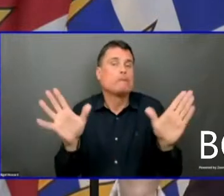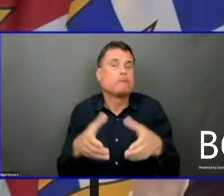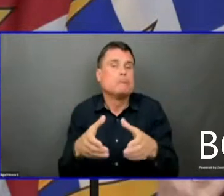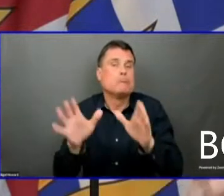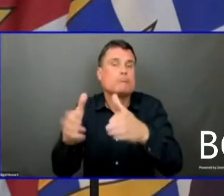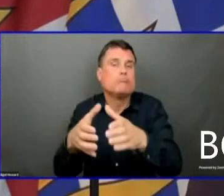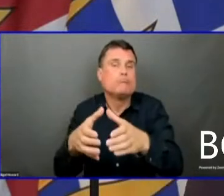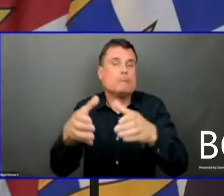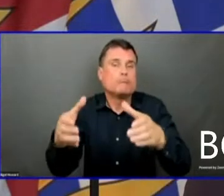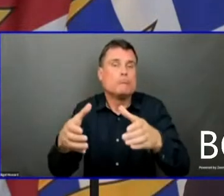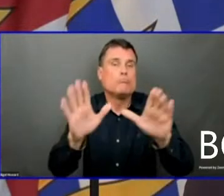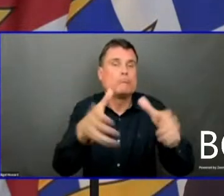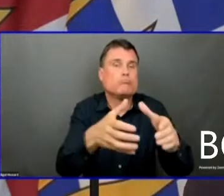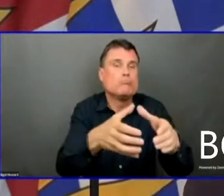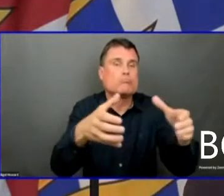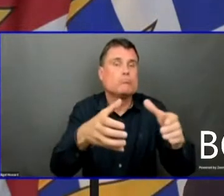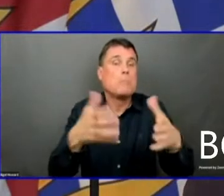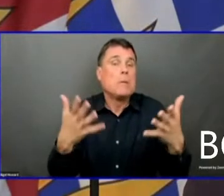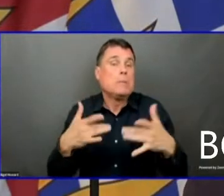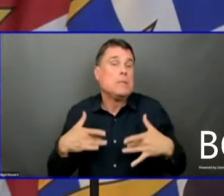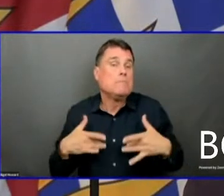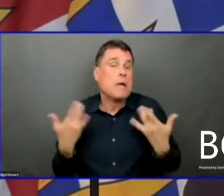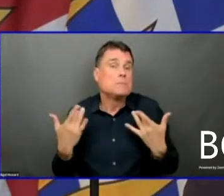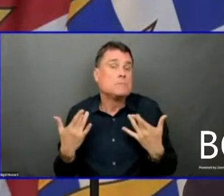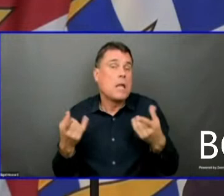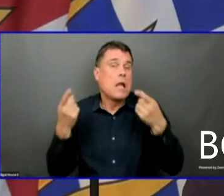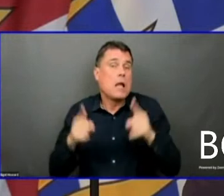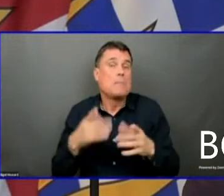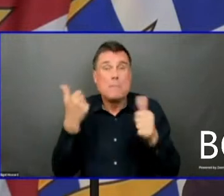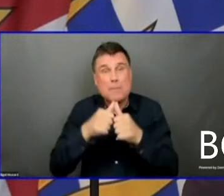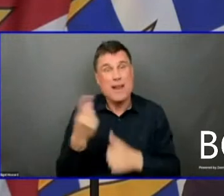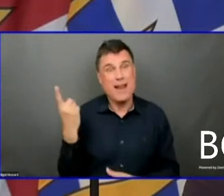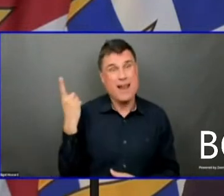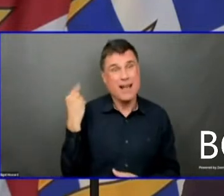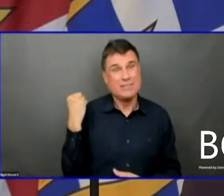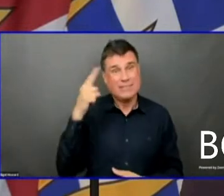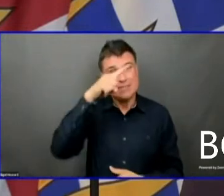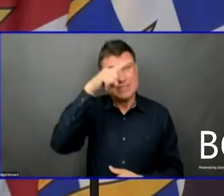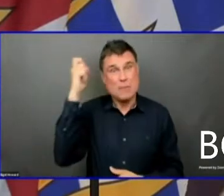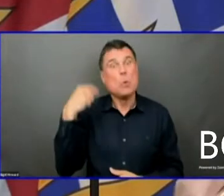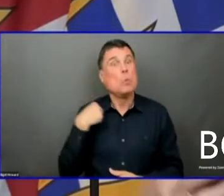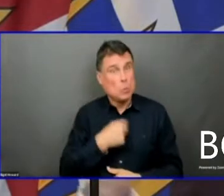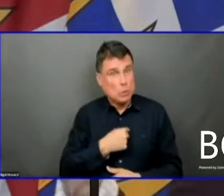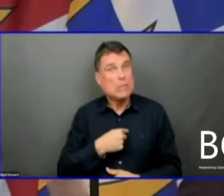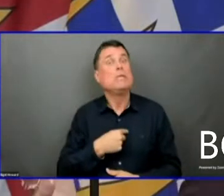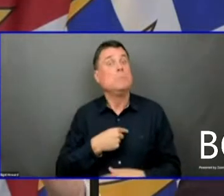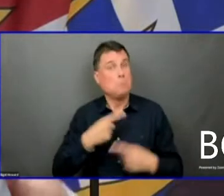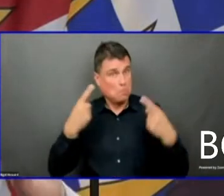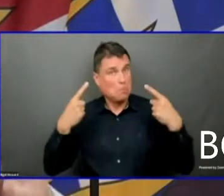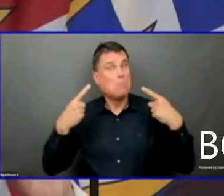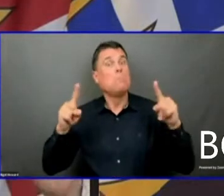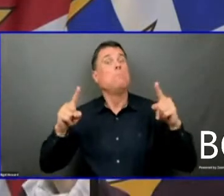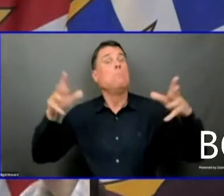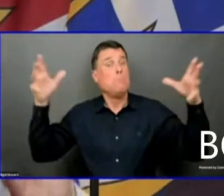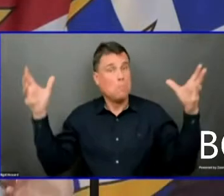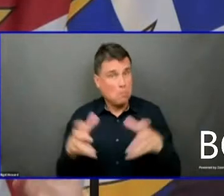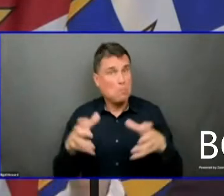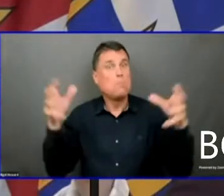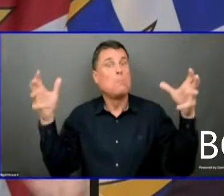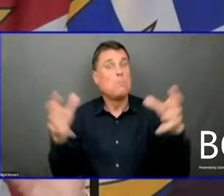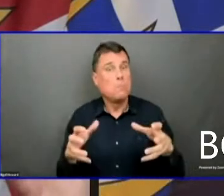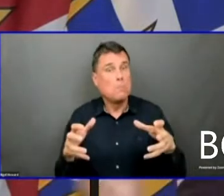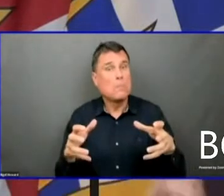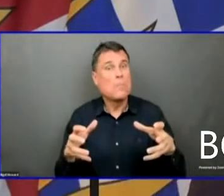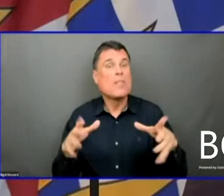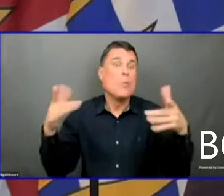那么那些活动怎么弄啊？允许规模到什么程度？现在还不知道啊，所以大家有